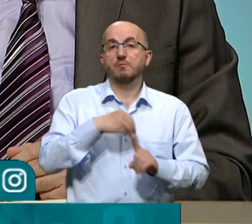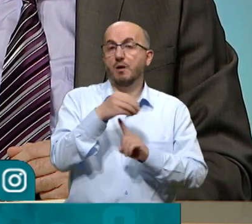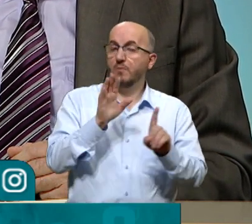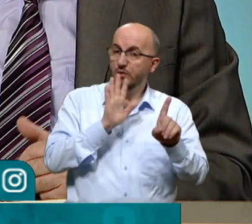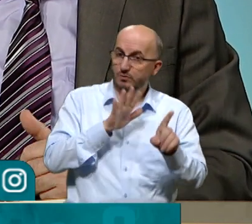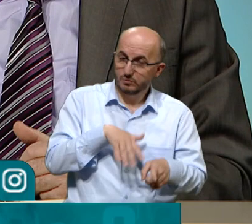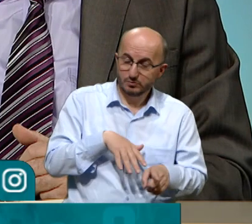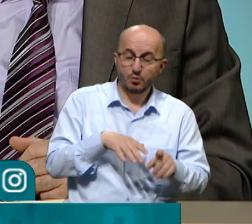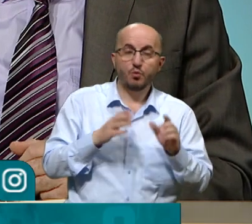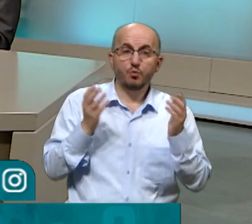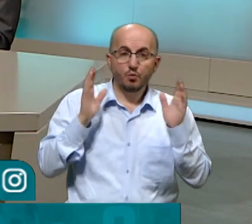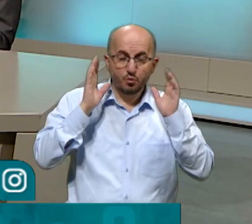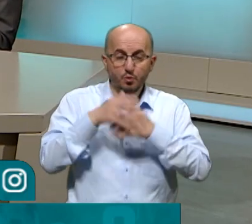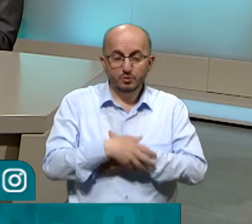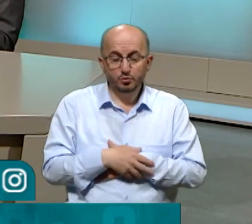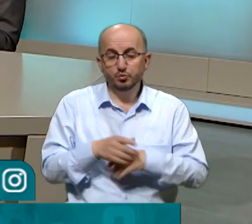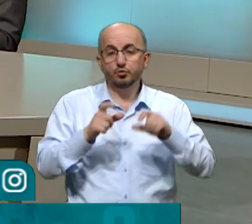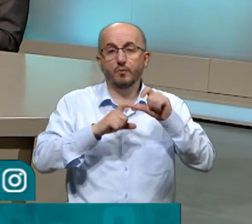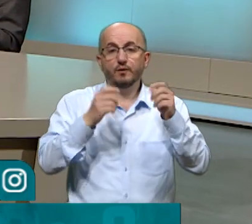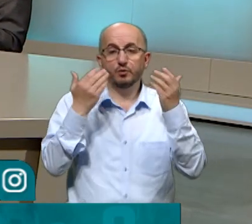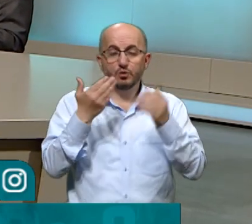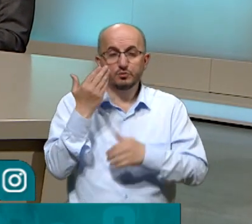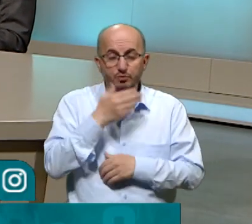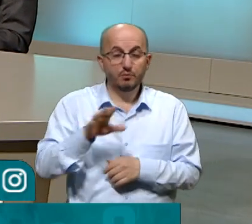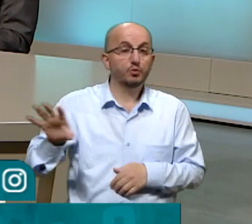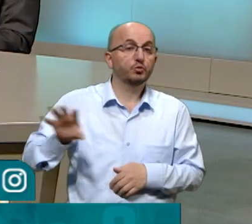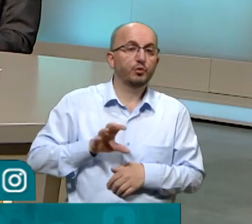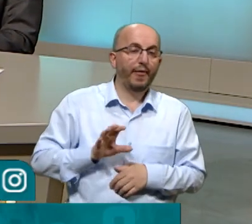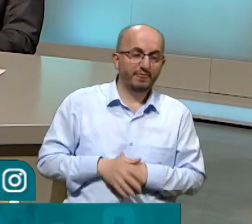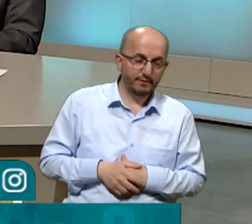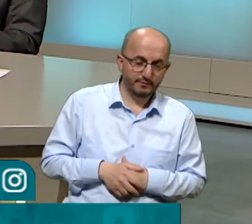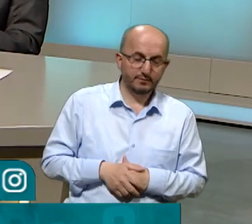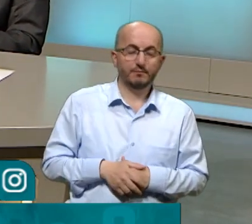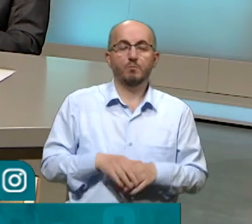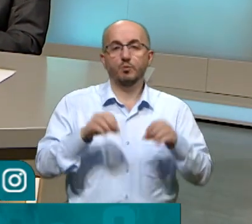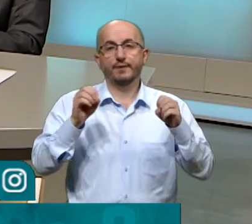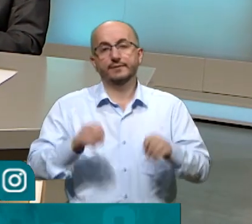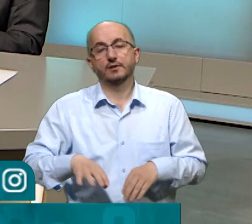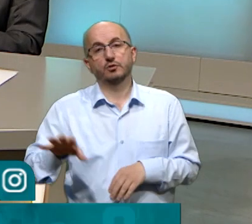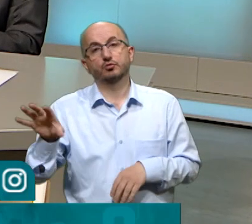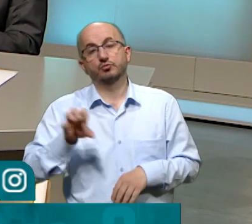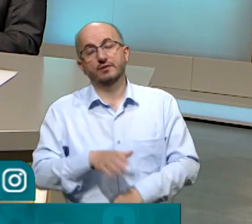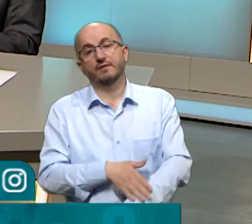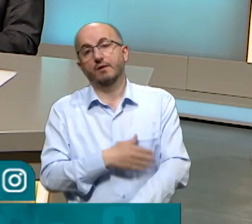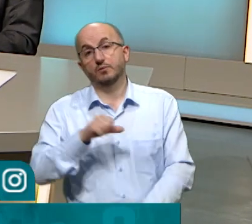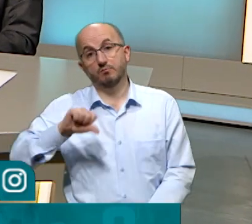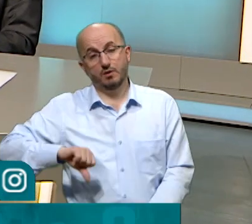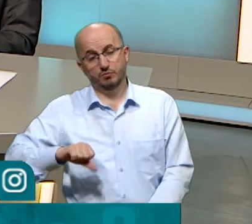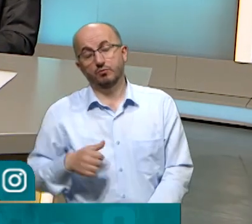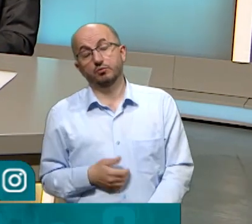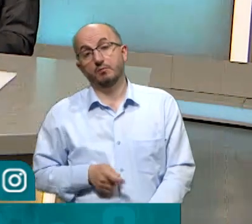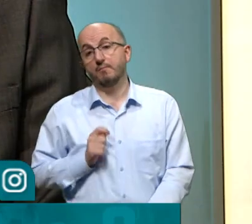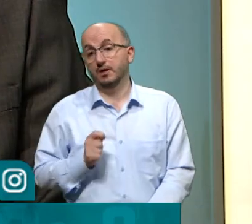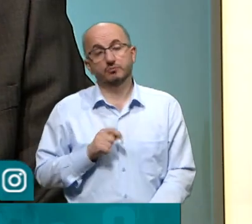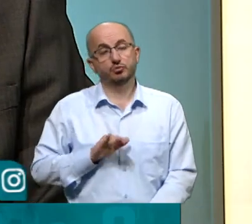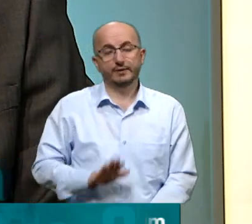uyarken Subhaneke duasını okumak nedir Sünnet nedir Dolayısıyla terk edersek sünnet sevabından mahrum kalırız